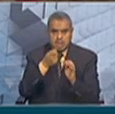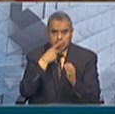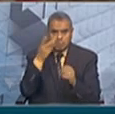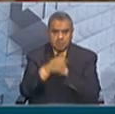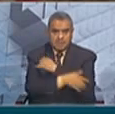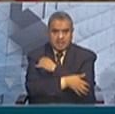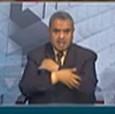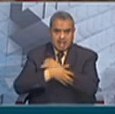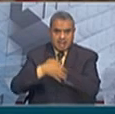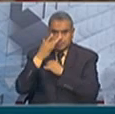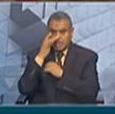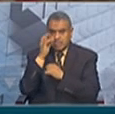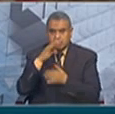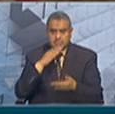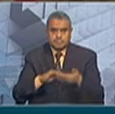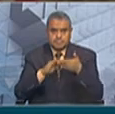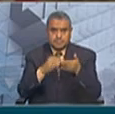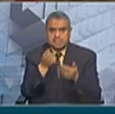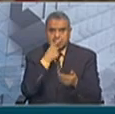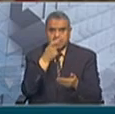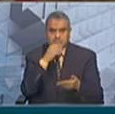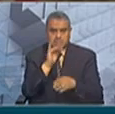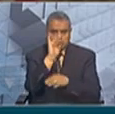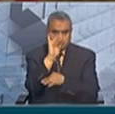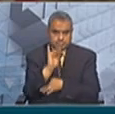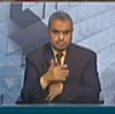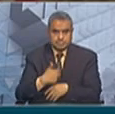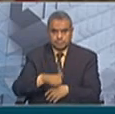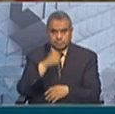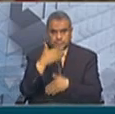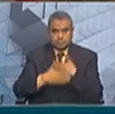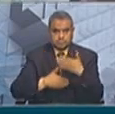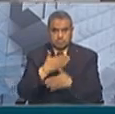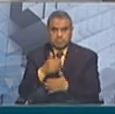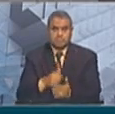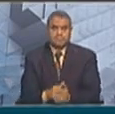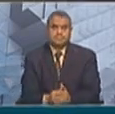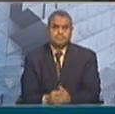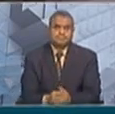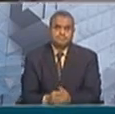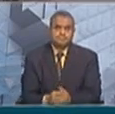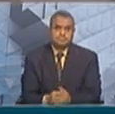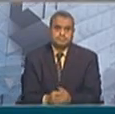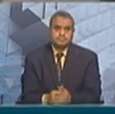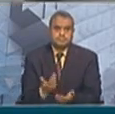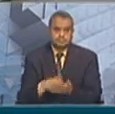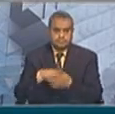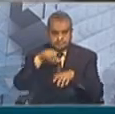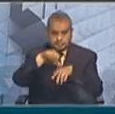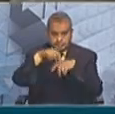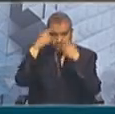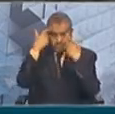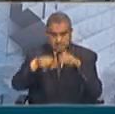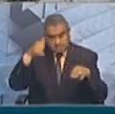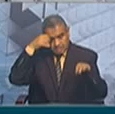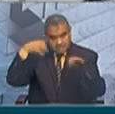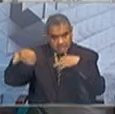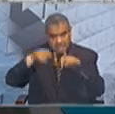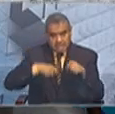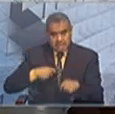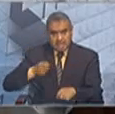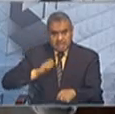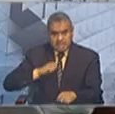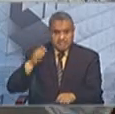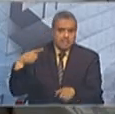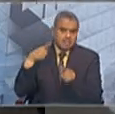الفقيرة في الحصول على لقاح. من مدريد إلى موسكو ومن ويلز